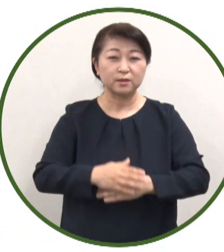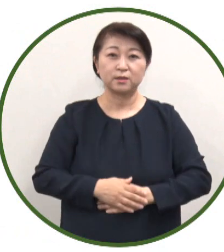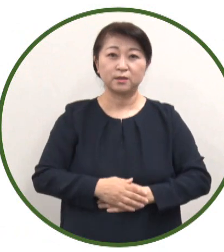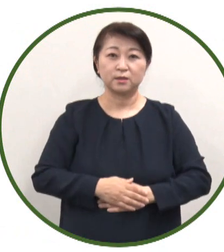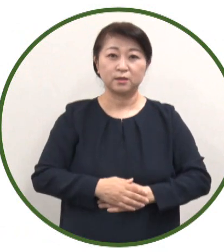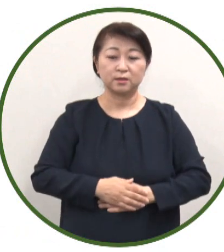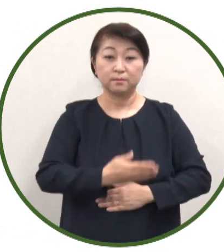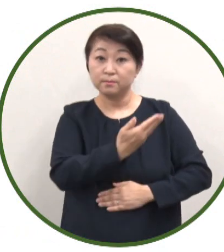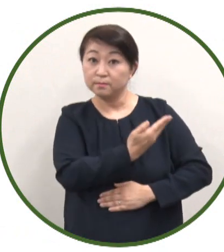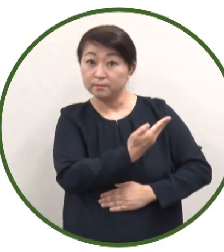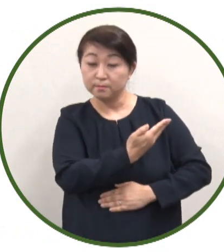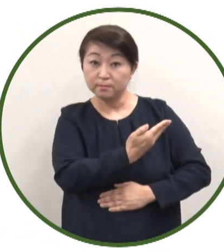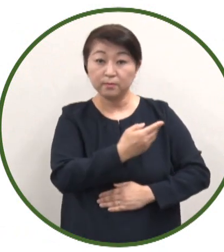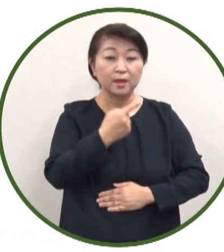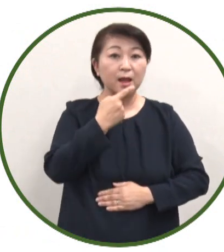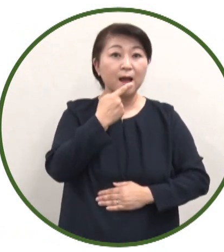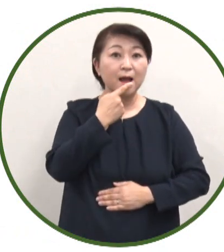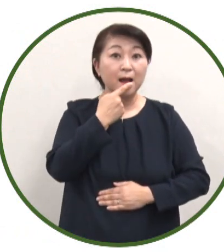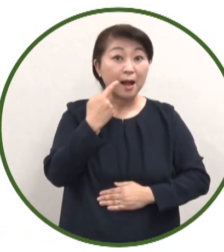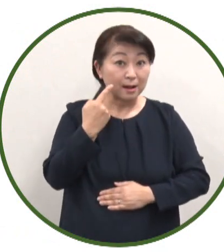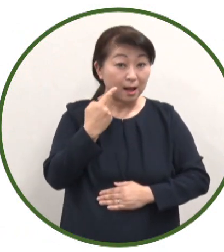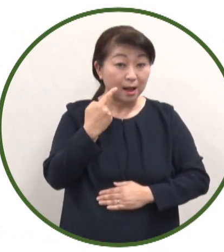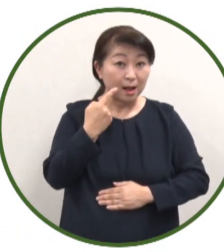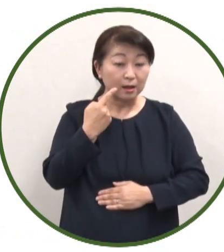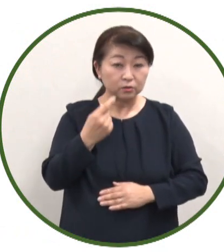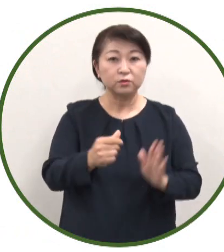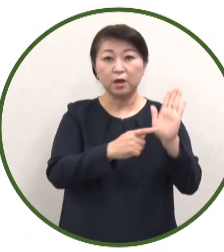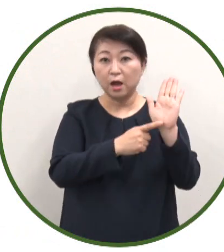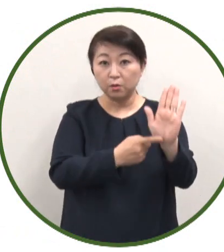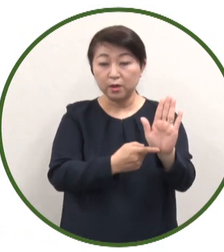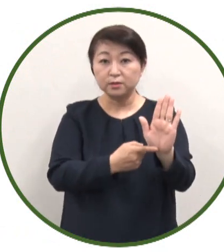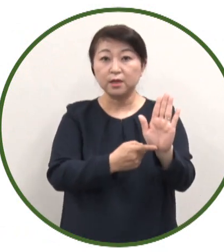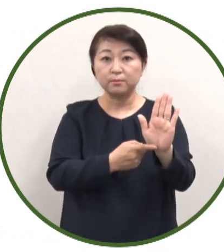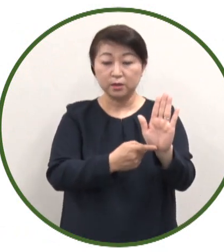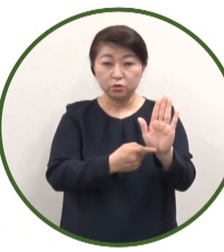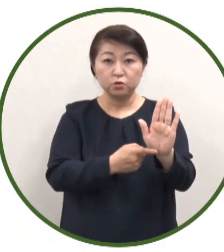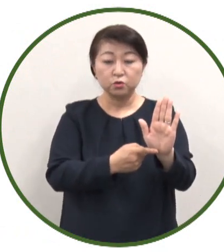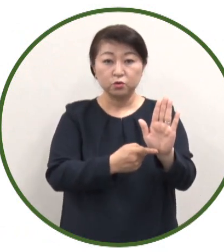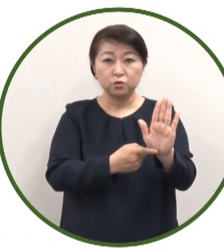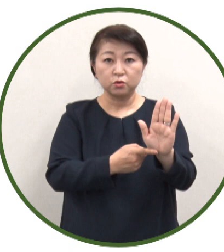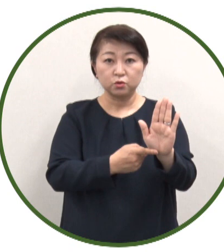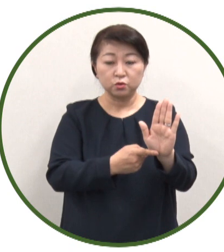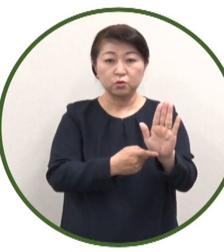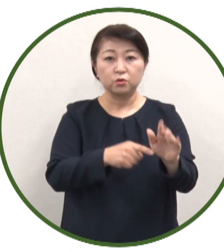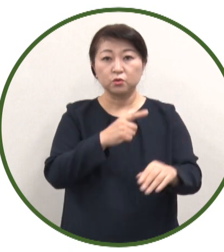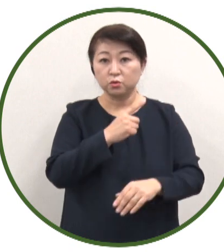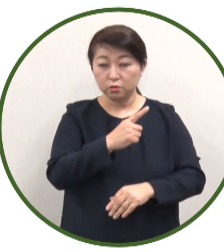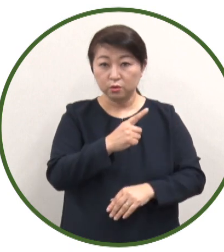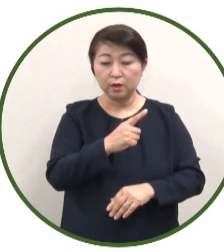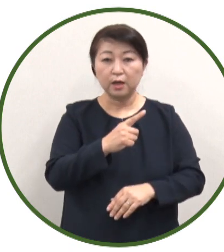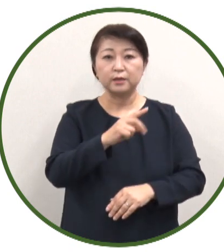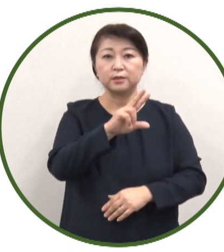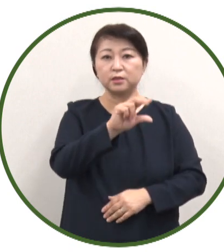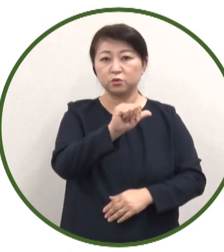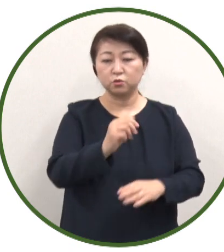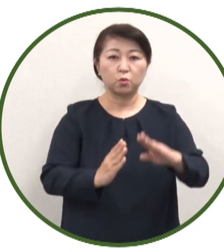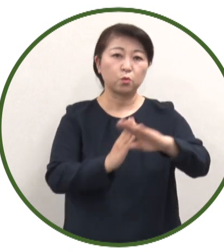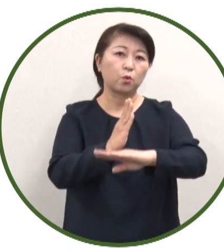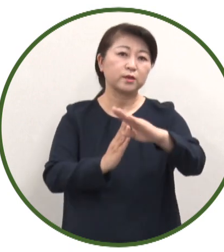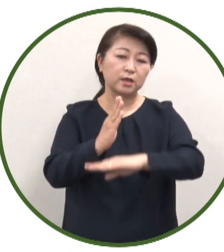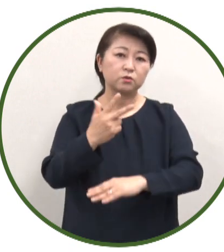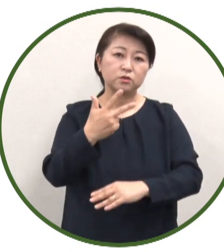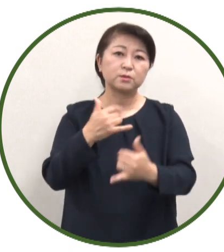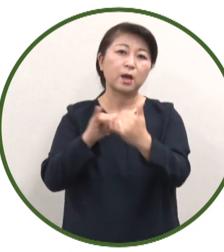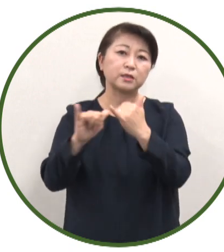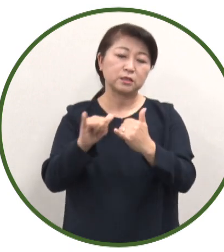図のですね、赤く塗ってあるところが25以上となるところであ